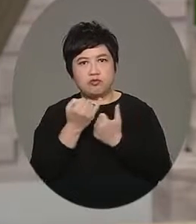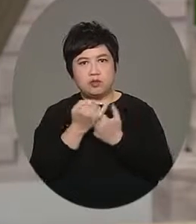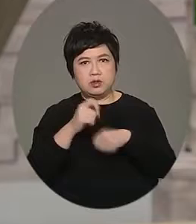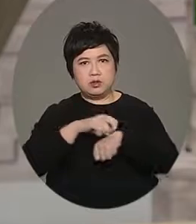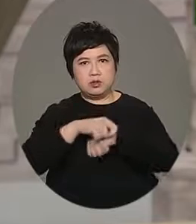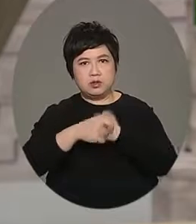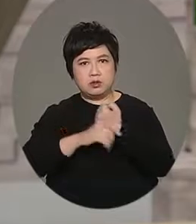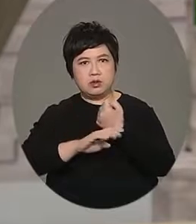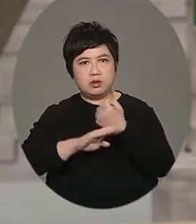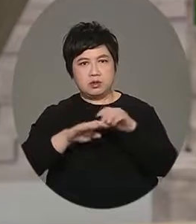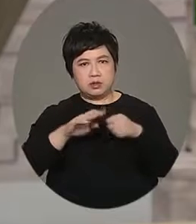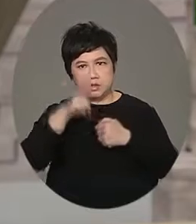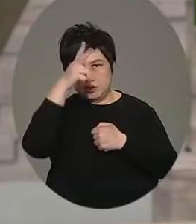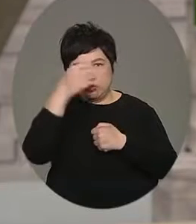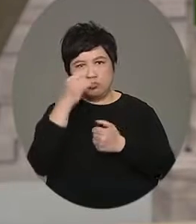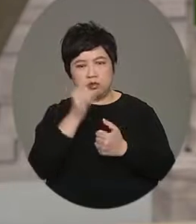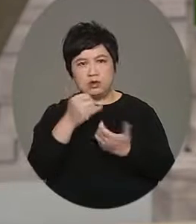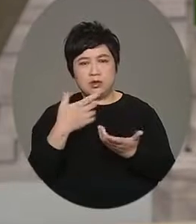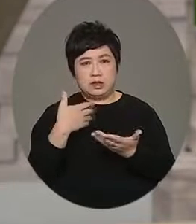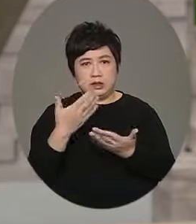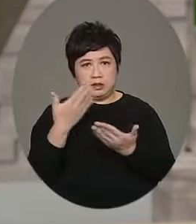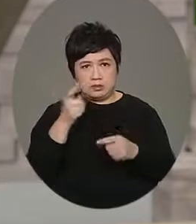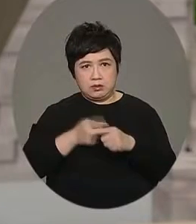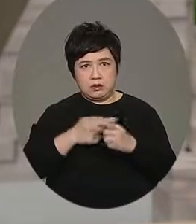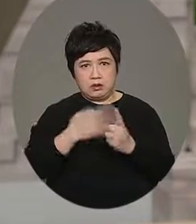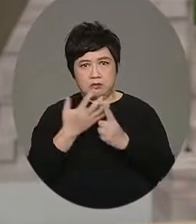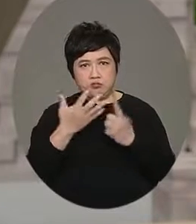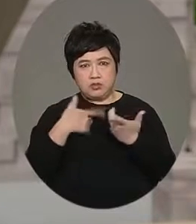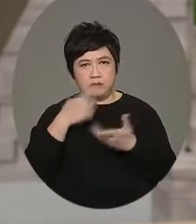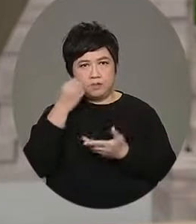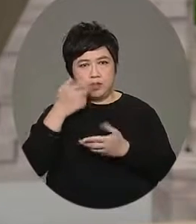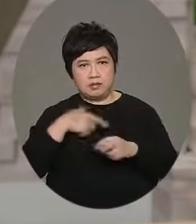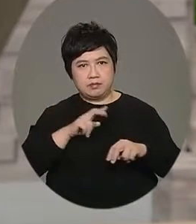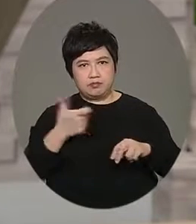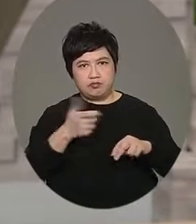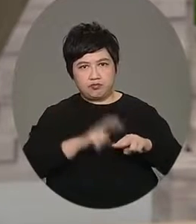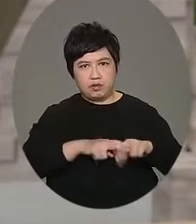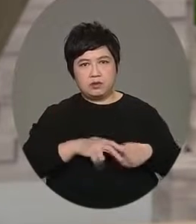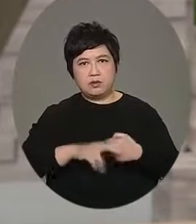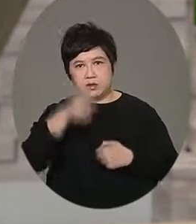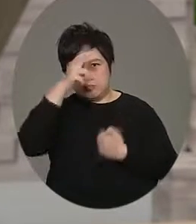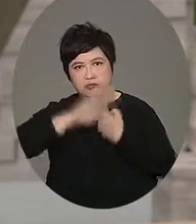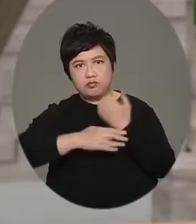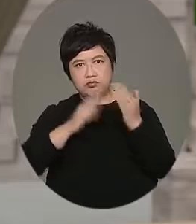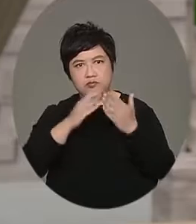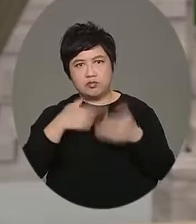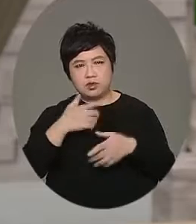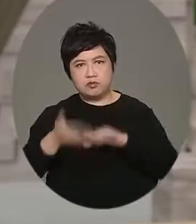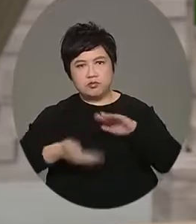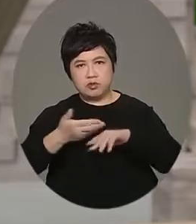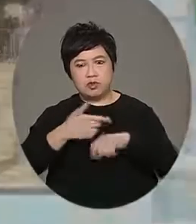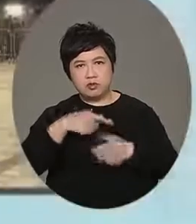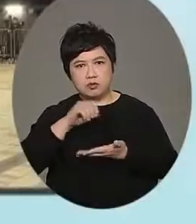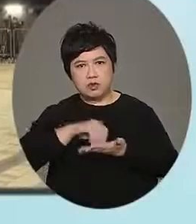罪，其中15人原本获准保释。但是律政司申请复核保释决定，所有被告需要继续还押。